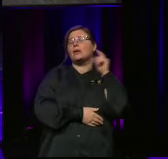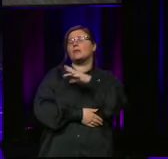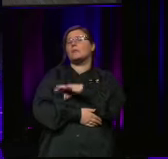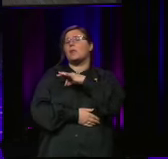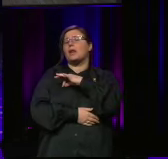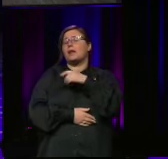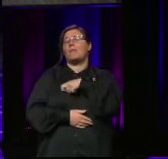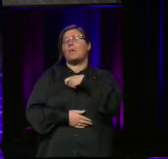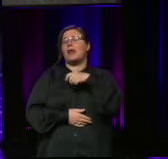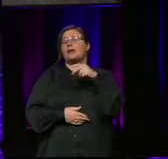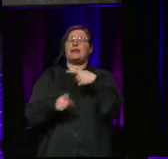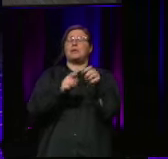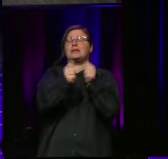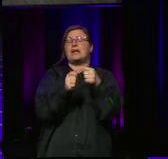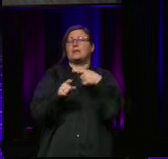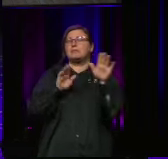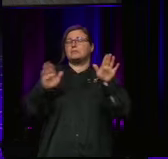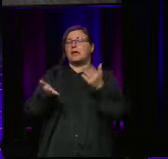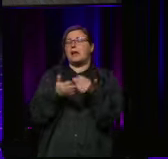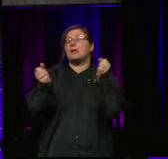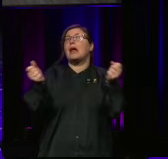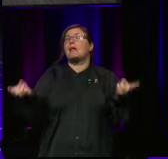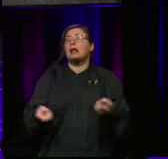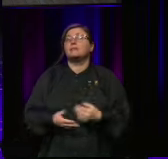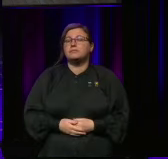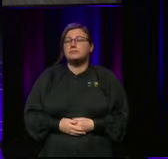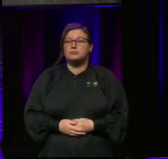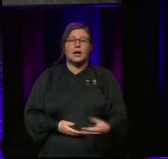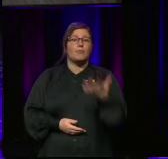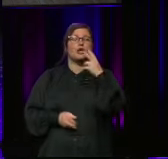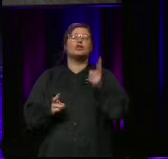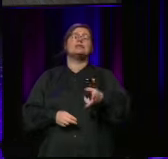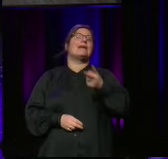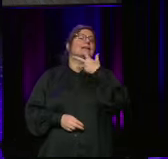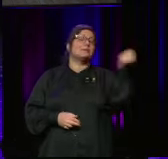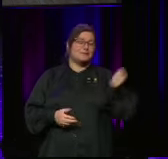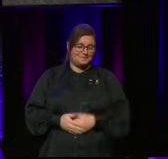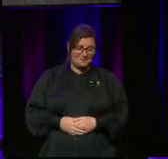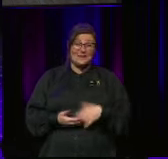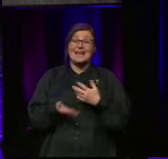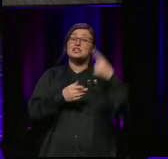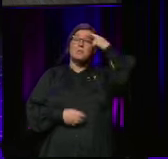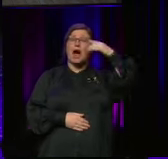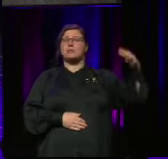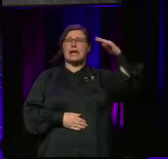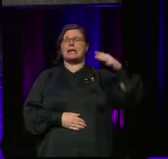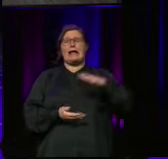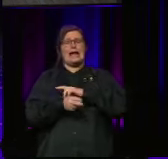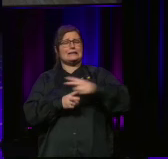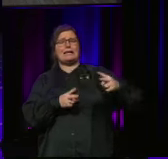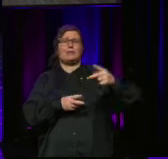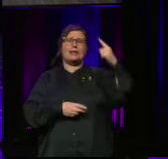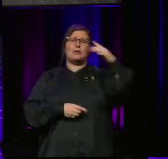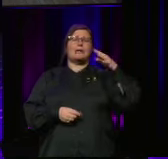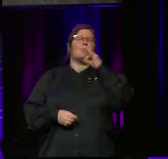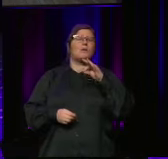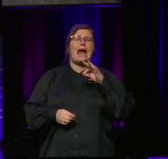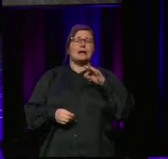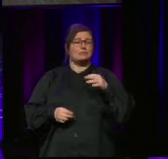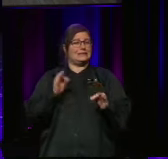det var på lite olika sätt i de respektive länderna. Men det här är alltså inte alls några abstrakta, väldigt extremt teoretiska frågor, utan just de här frågorna